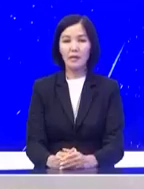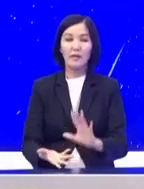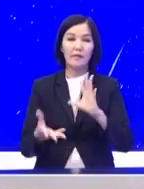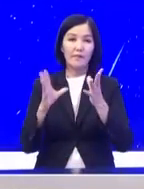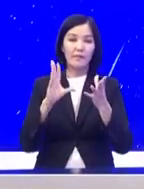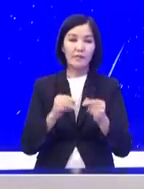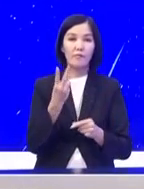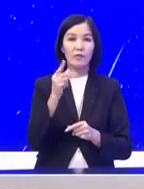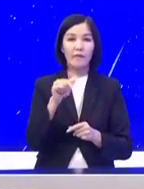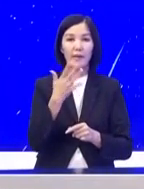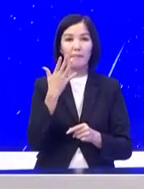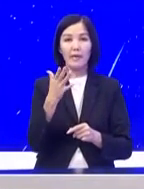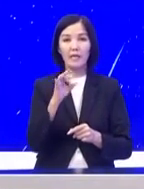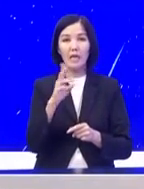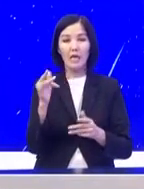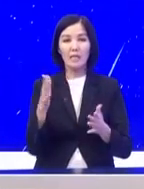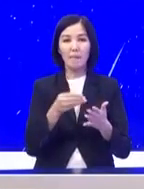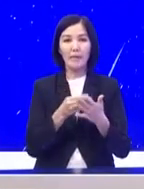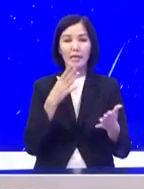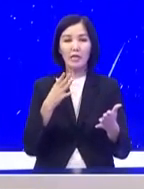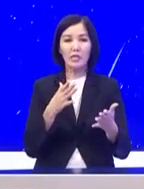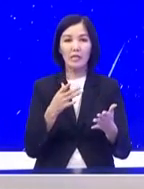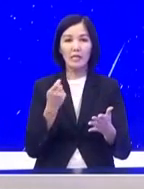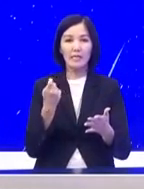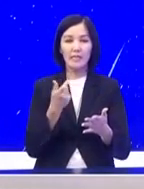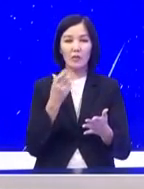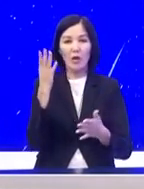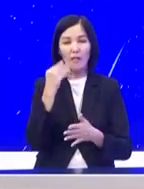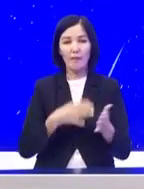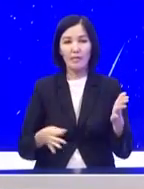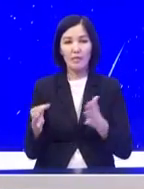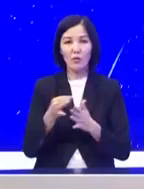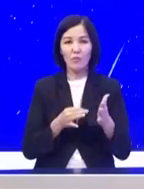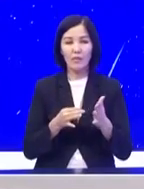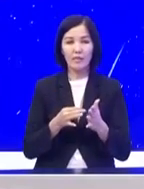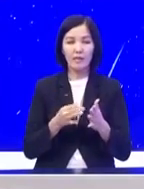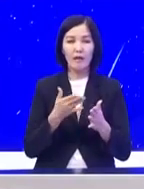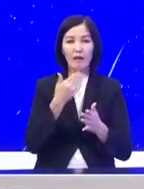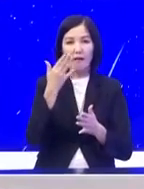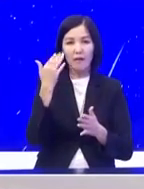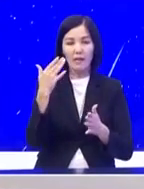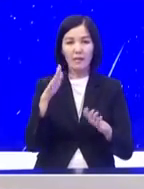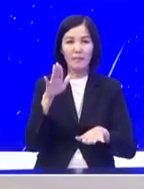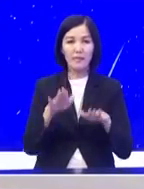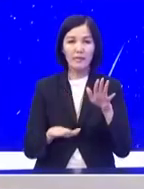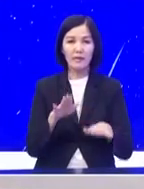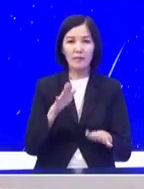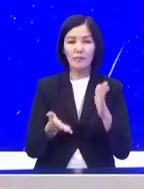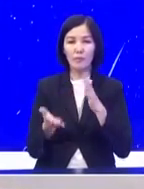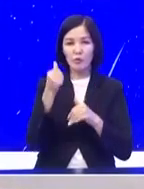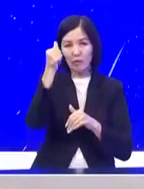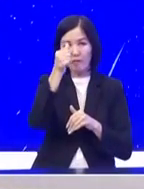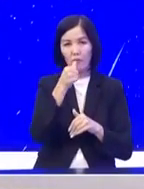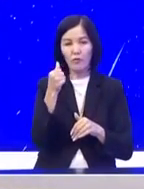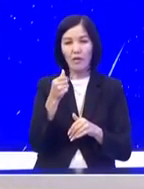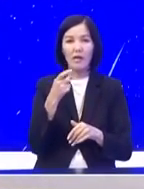Купить нельзя, заготовить. Почти в 2,5 раза подорожало сено в Алматинской области нынешним летом по сравнению с аналогичным периодом прошлого